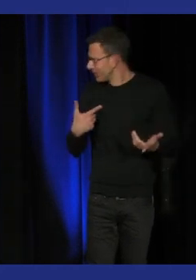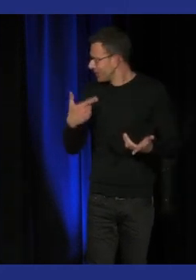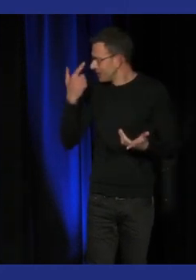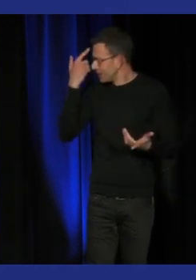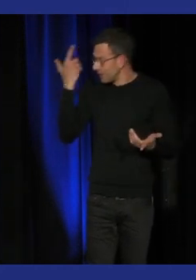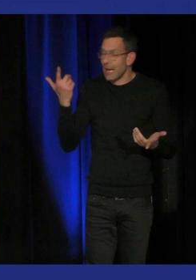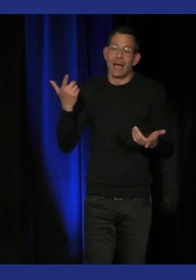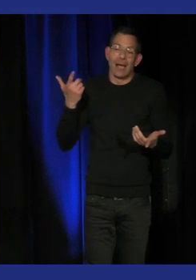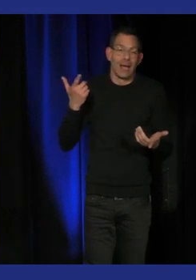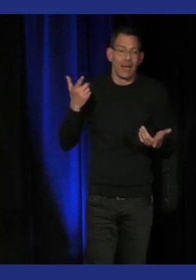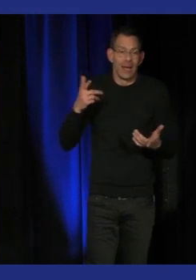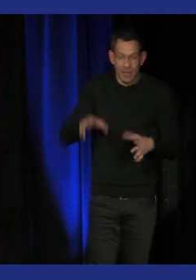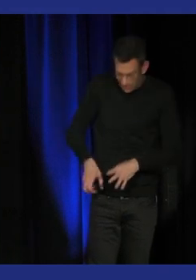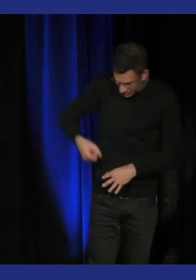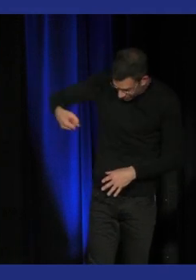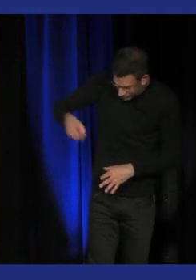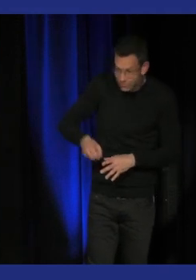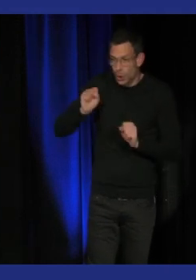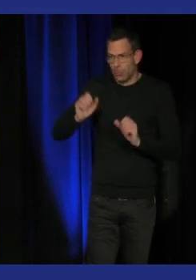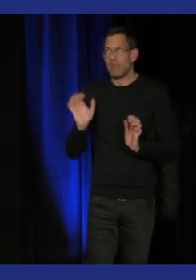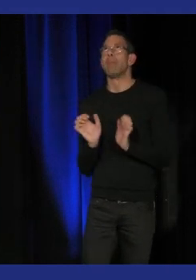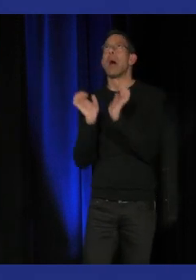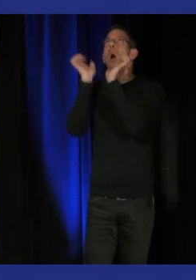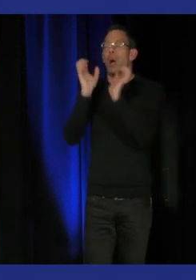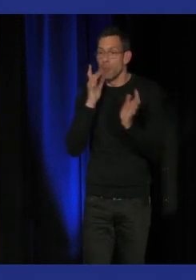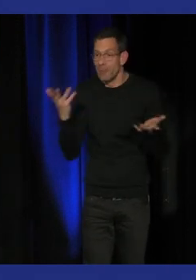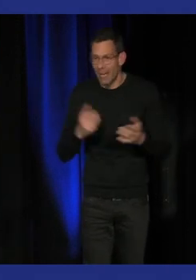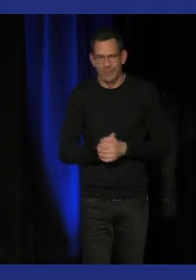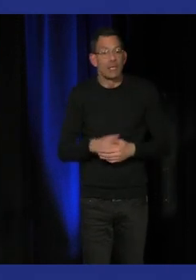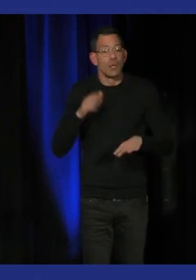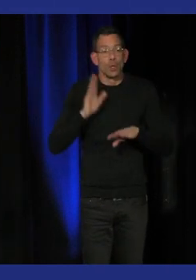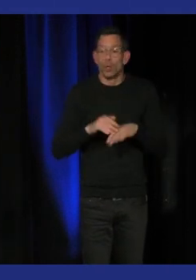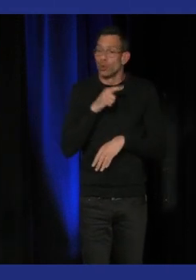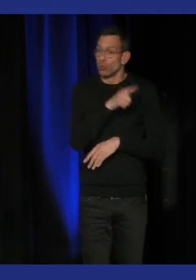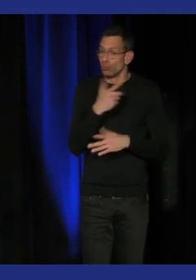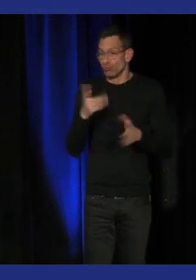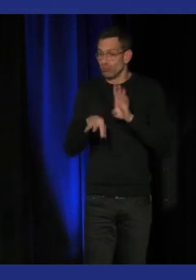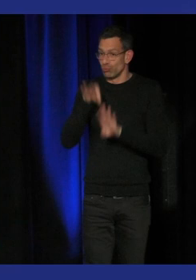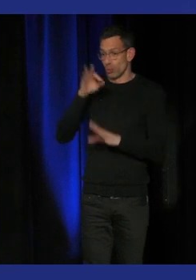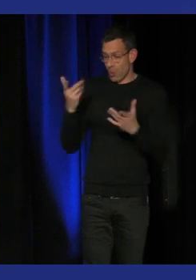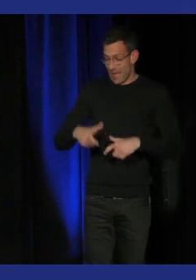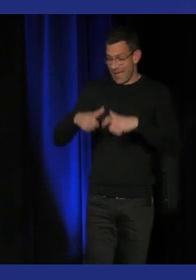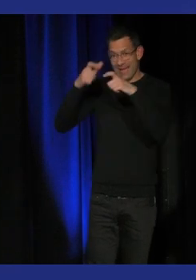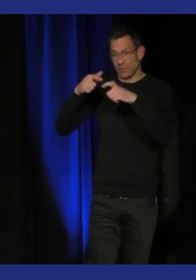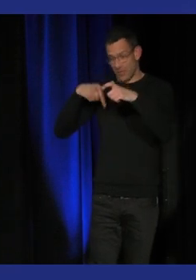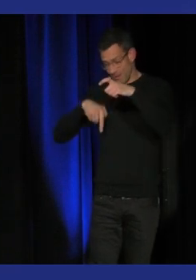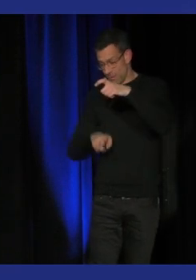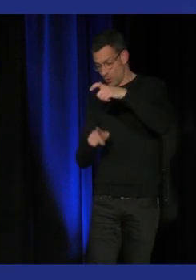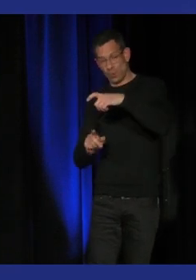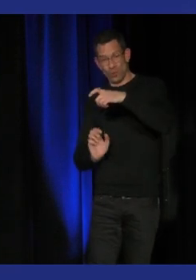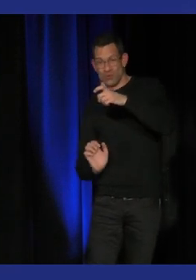ça. Essayer de le porter comme ça, c'est déjà plus compliqué. Ben, on avait choisi des ascenseurs avec une poussée pneumatique par en dessous parce qu'ils devaient être